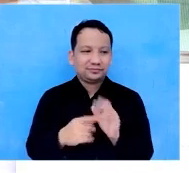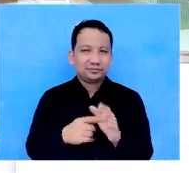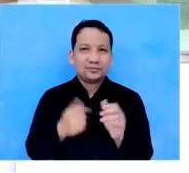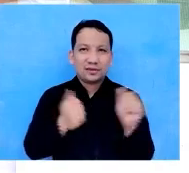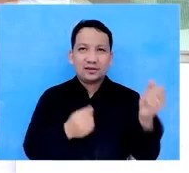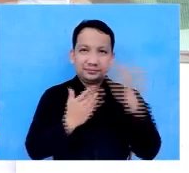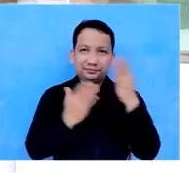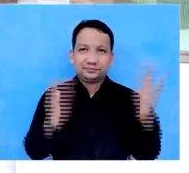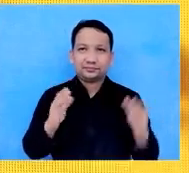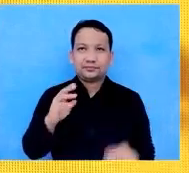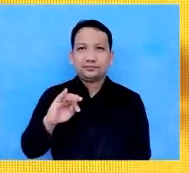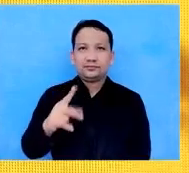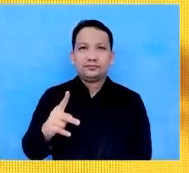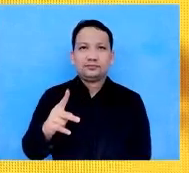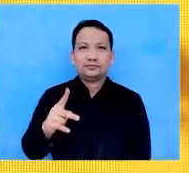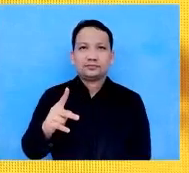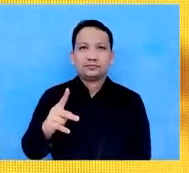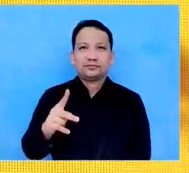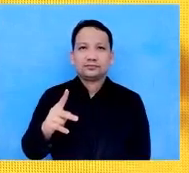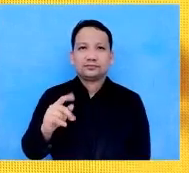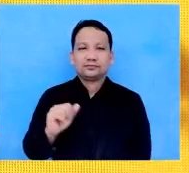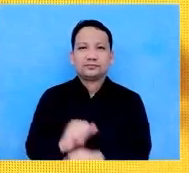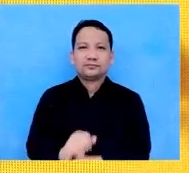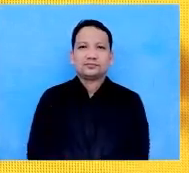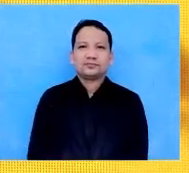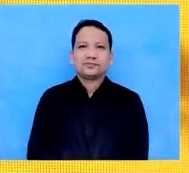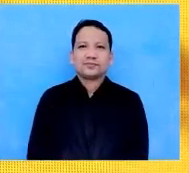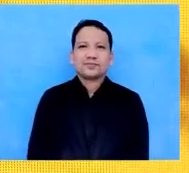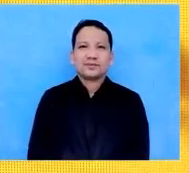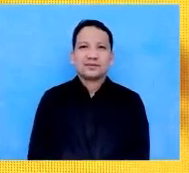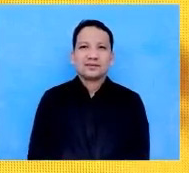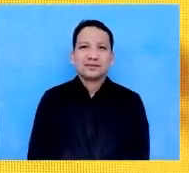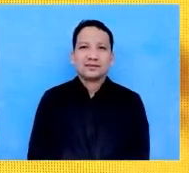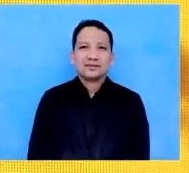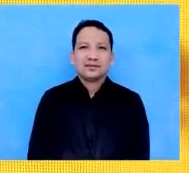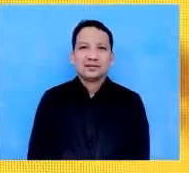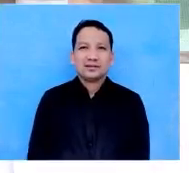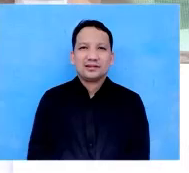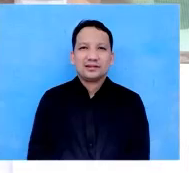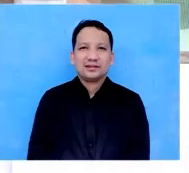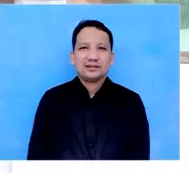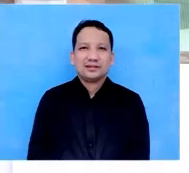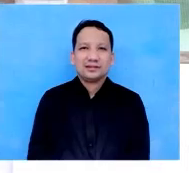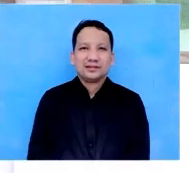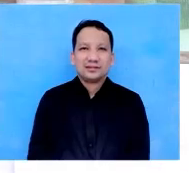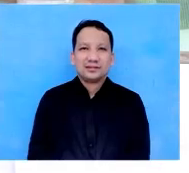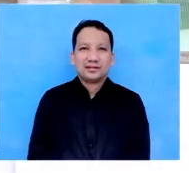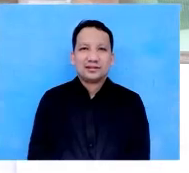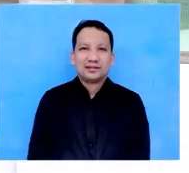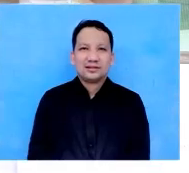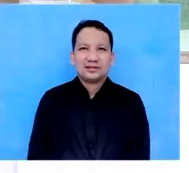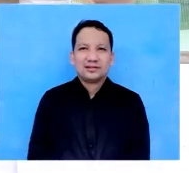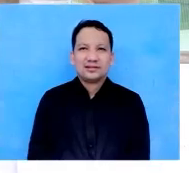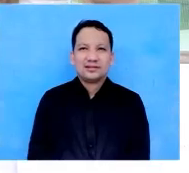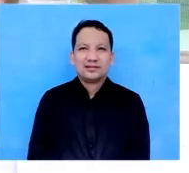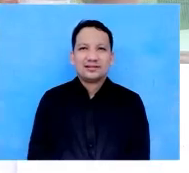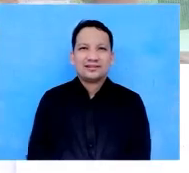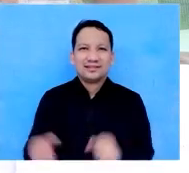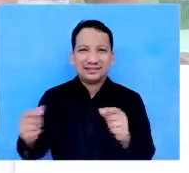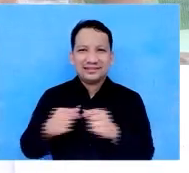siya, Mark Carpio. Mukhang magagawa ng entry si Gretchen, mamaya. So, comment mo lang doon, gusto mo magawa ng gagamit ako ng troll